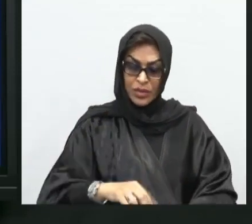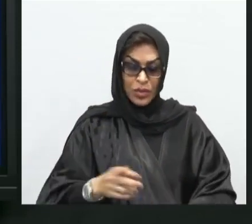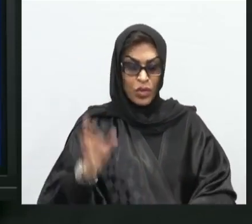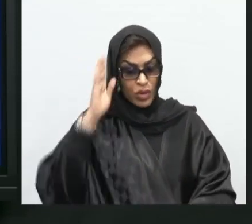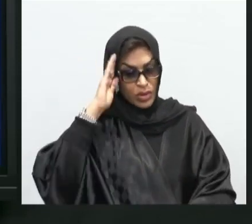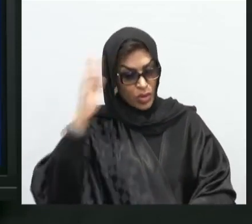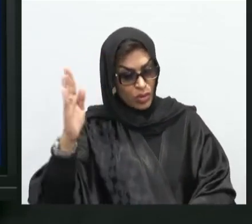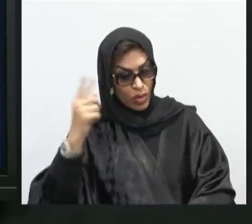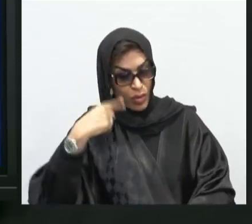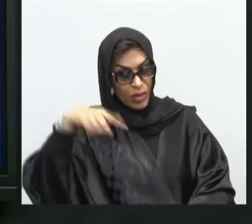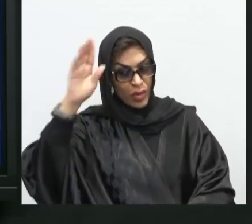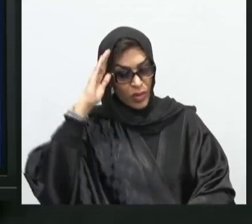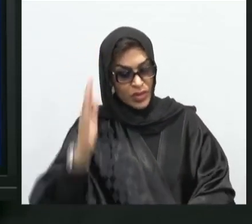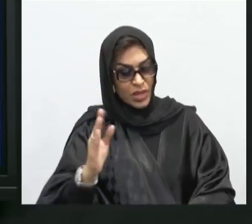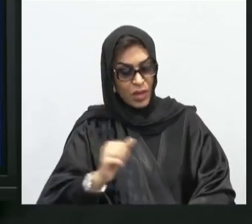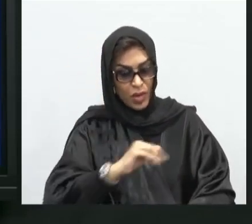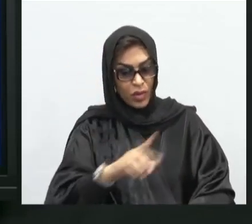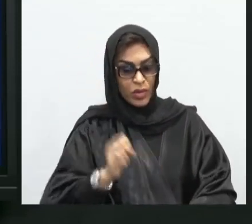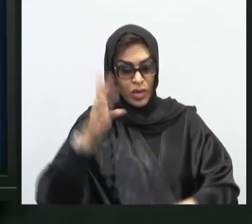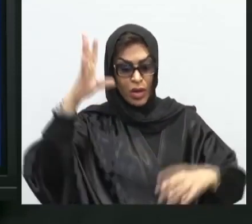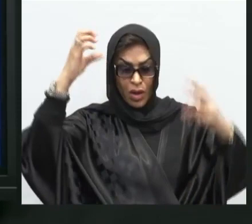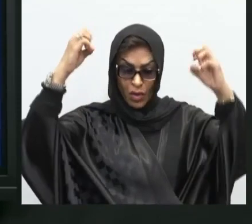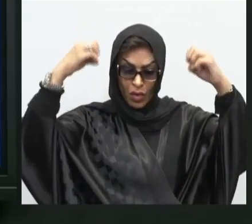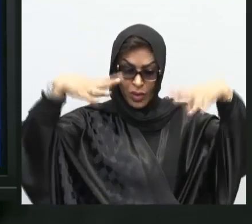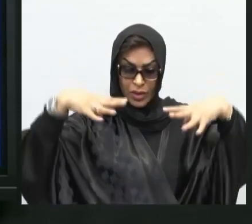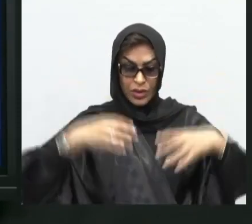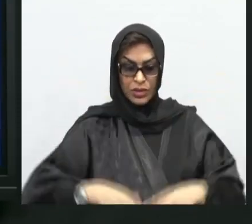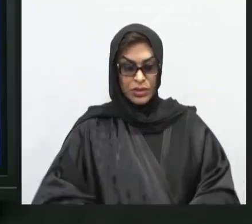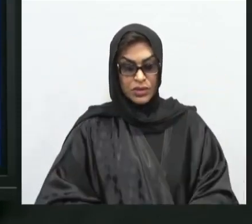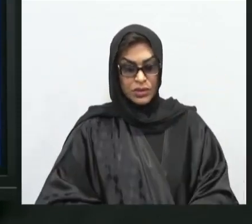ونستودعكم الله والسلام عليكم ورحمه الله وبركاته